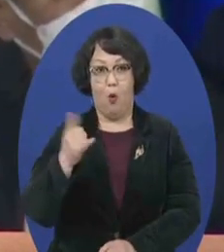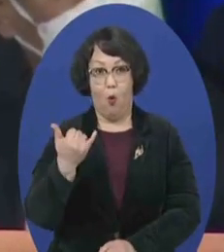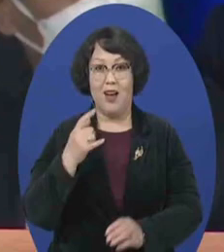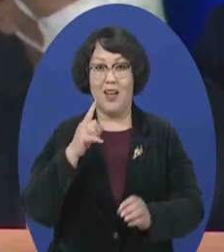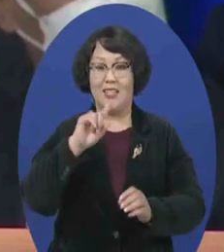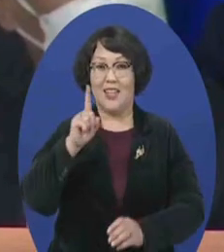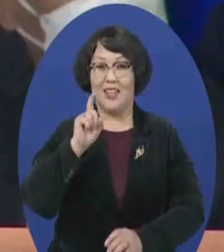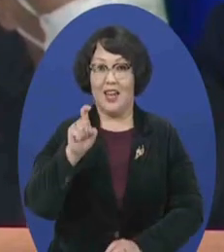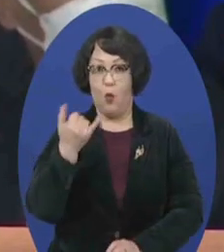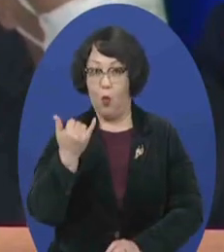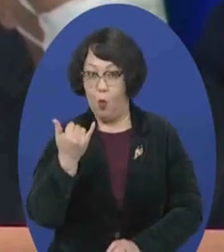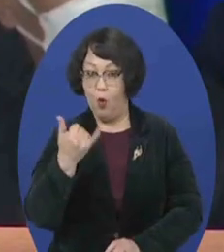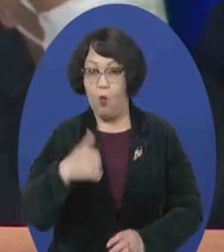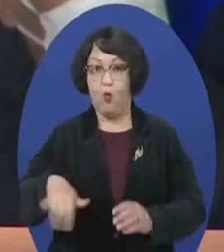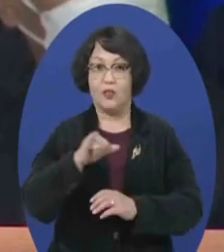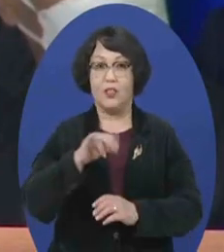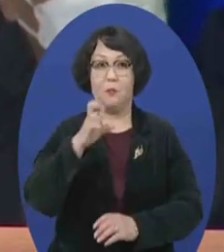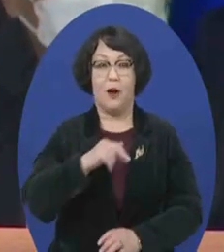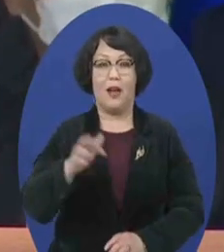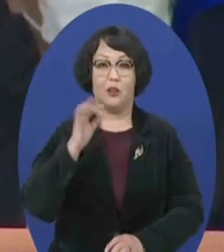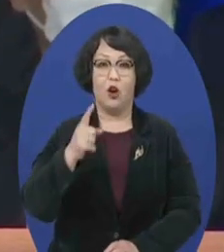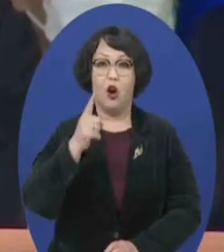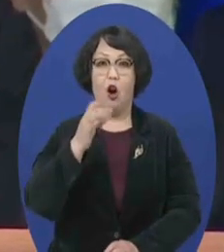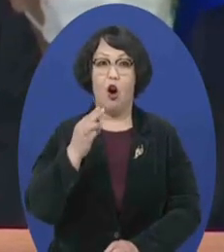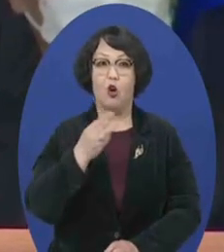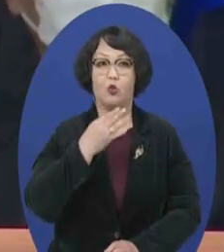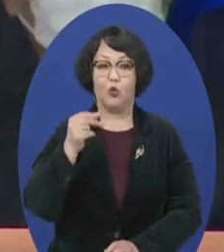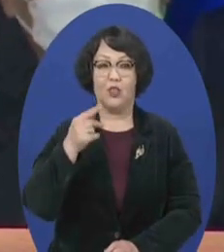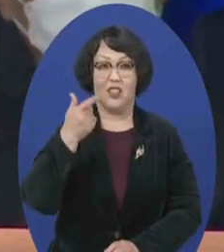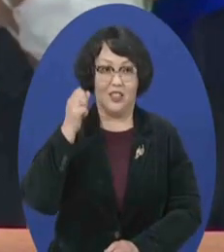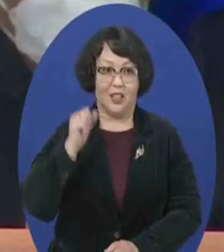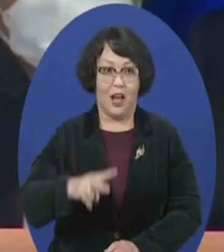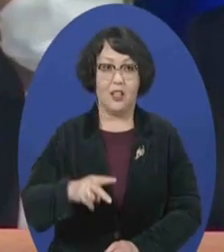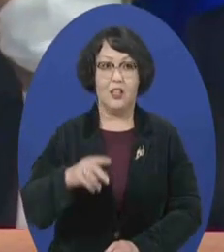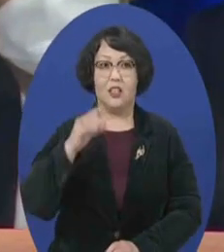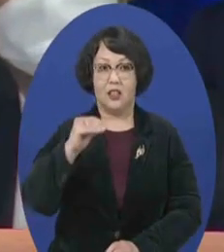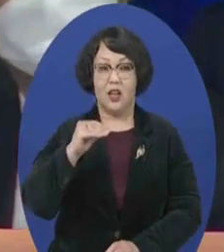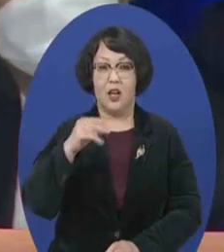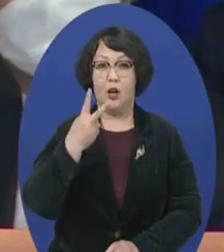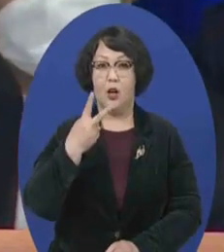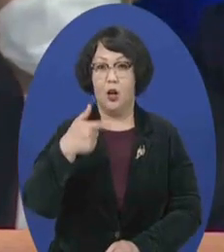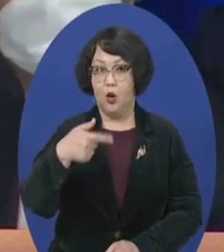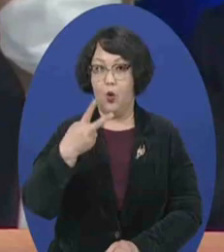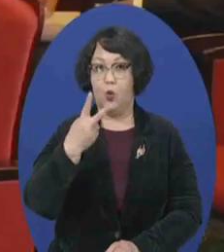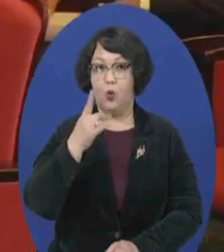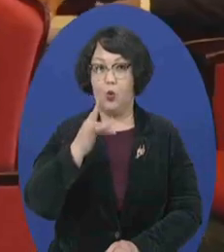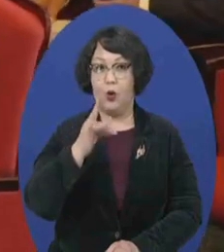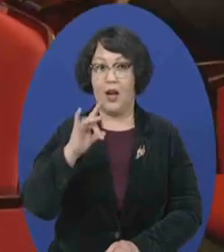баатар хошуувч генерал Жүгдэрд Нэмдийн гүр архичаа баяр хүргэж үг хэлнэ.